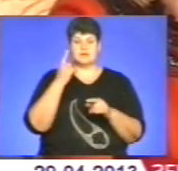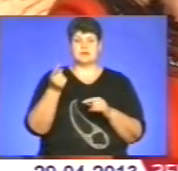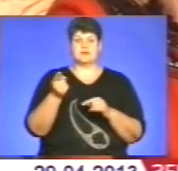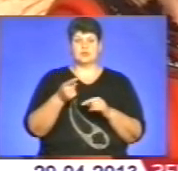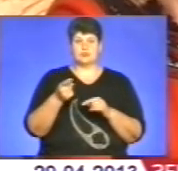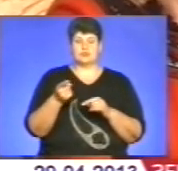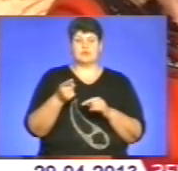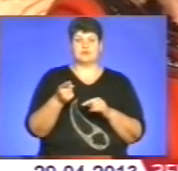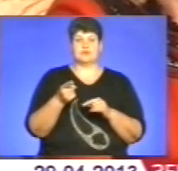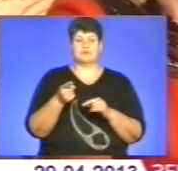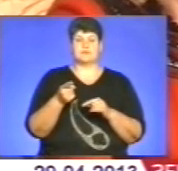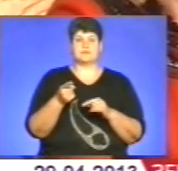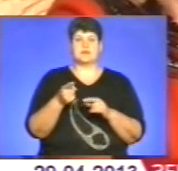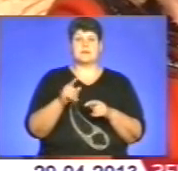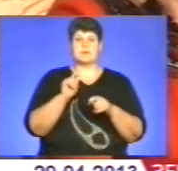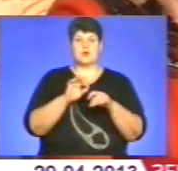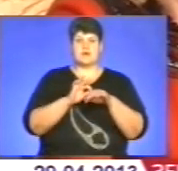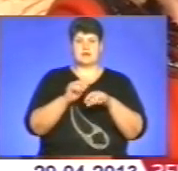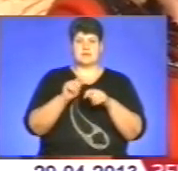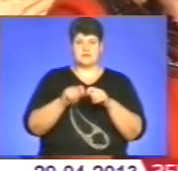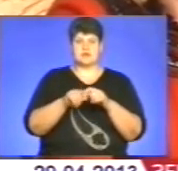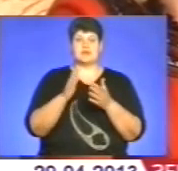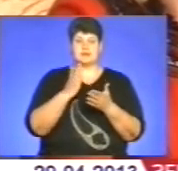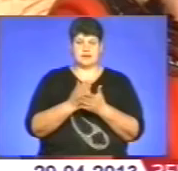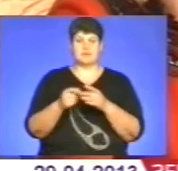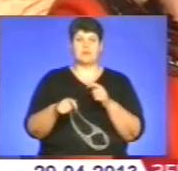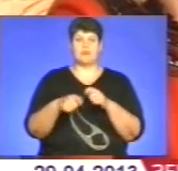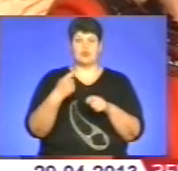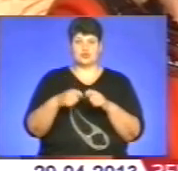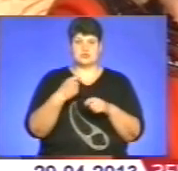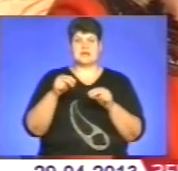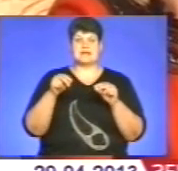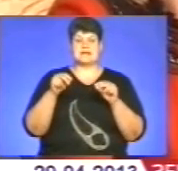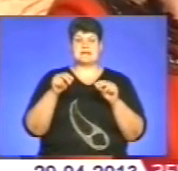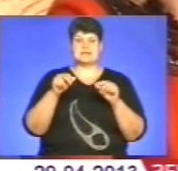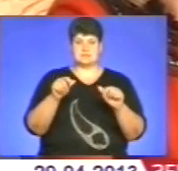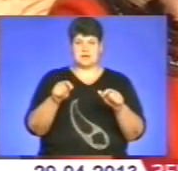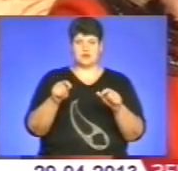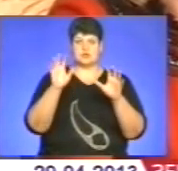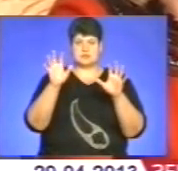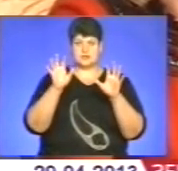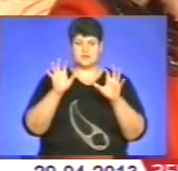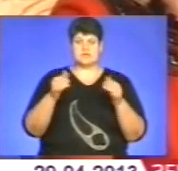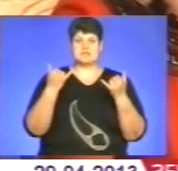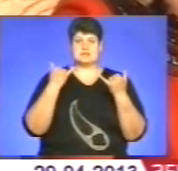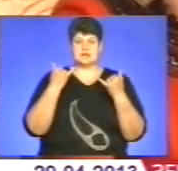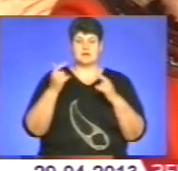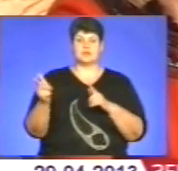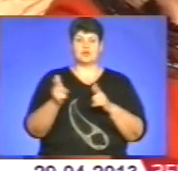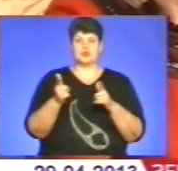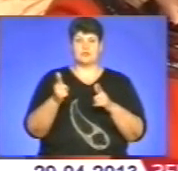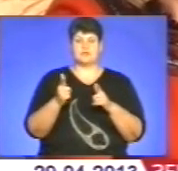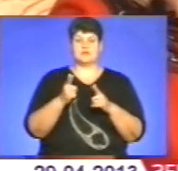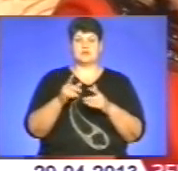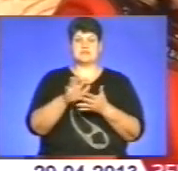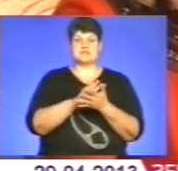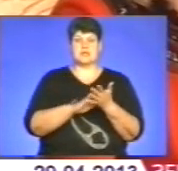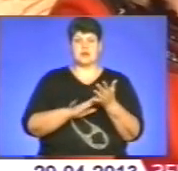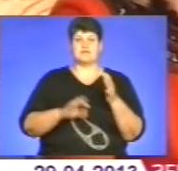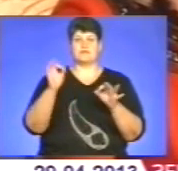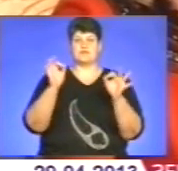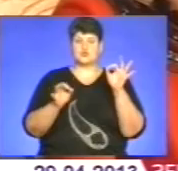Тернополя. За результатами проведеної перевірки виявлені були порушення вимог земельного законодавства. На даний час підготовлено позовну заяву до суду.